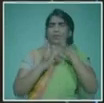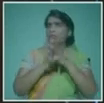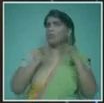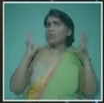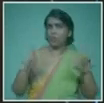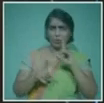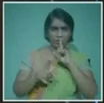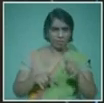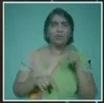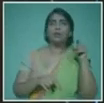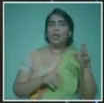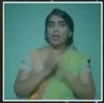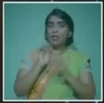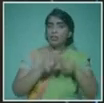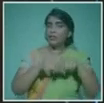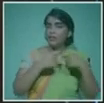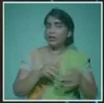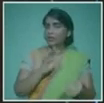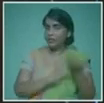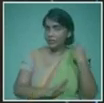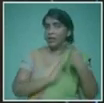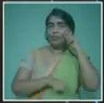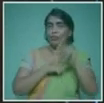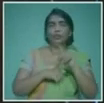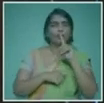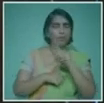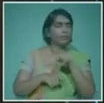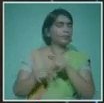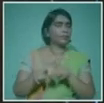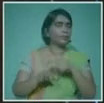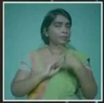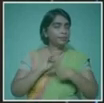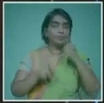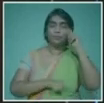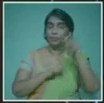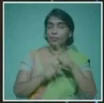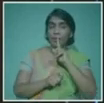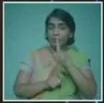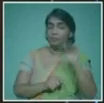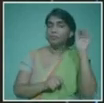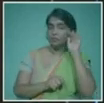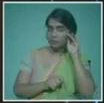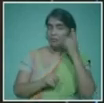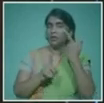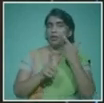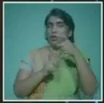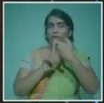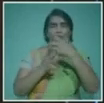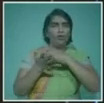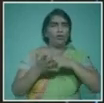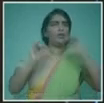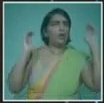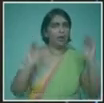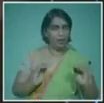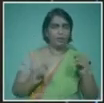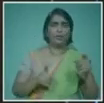කියන එක. ඊළඟට මේ මන්ත්‍රීවරුන්ට වේදන් කරන එක වැඩි කියලා රටේ මාජනතාව කියන්නේ. ඒ නිසා රටේ මාජනතාවට අහුම්කම් දීලා තමයි කොට්ටාස අඩු කරන්න යන්නේ. ඉතින් කොට්ටාස අඩු